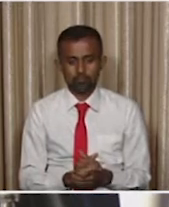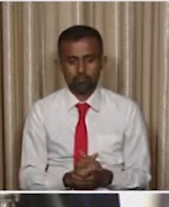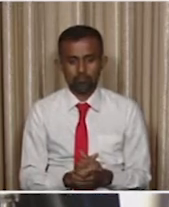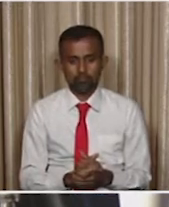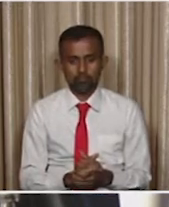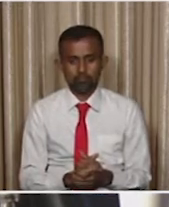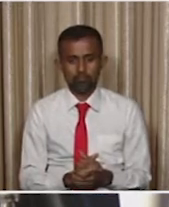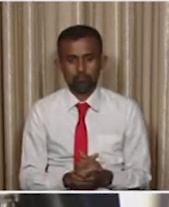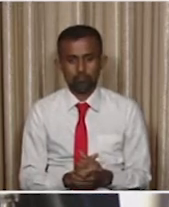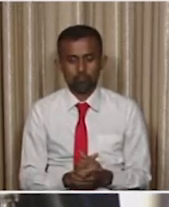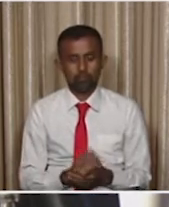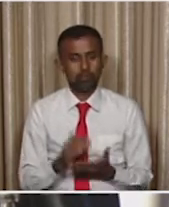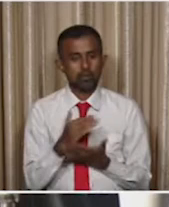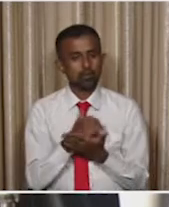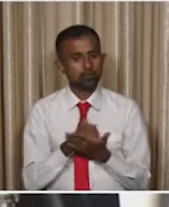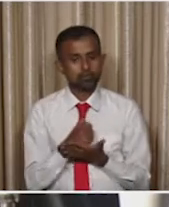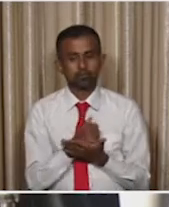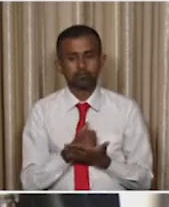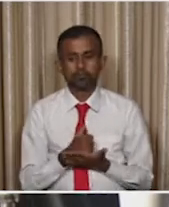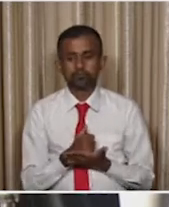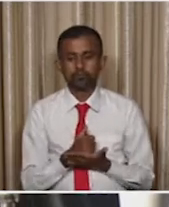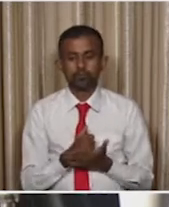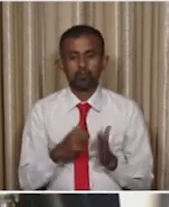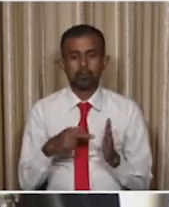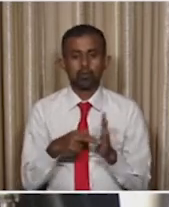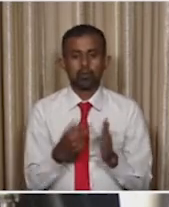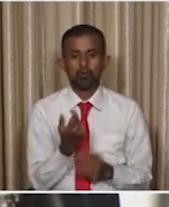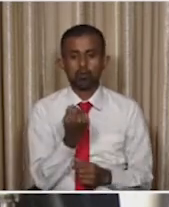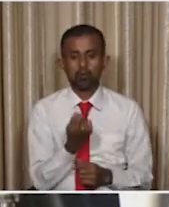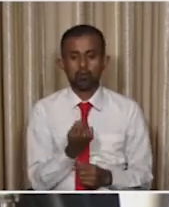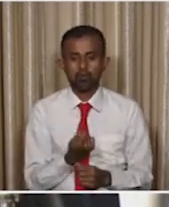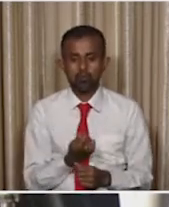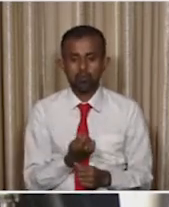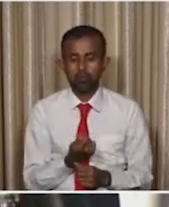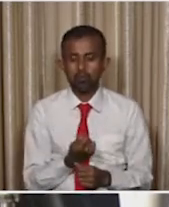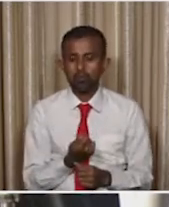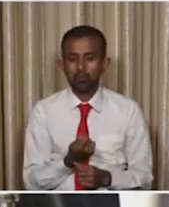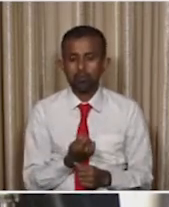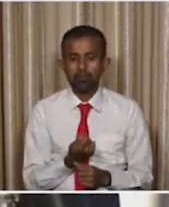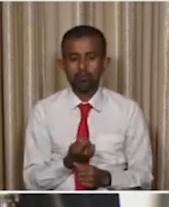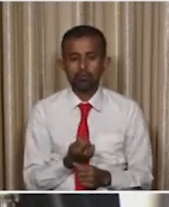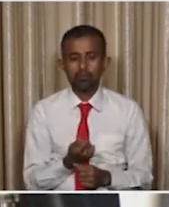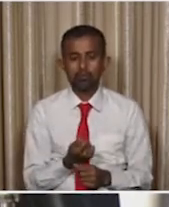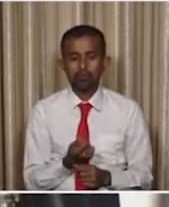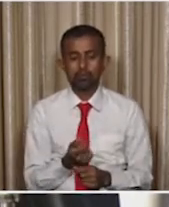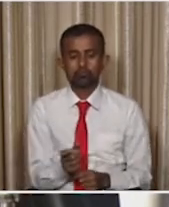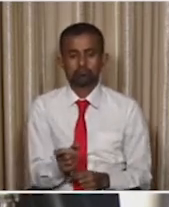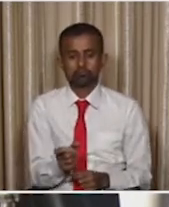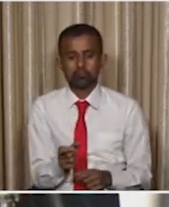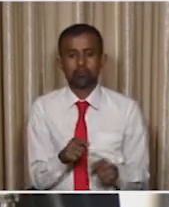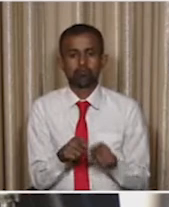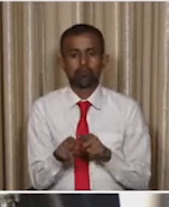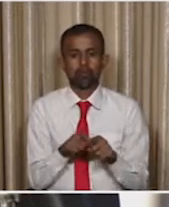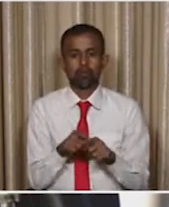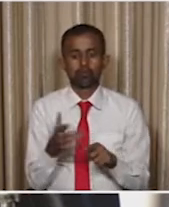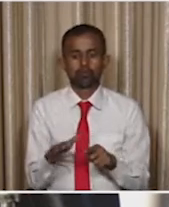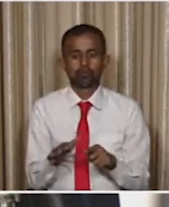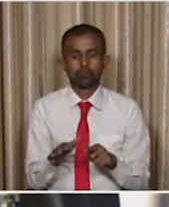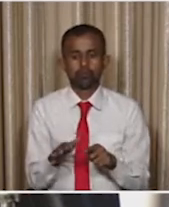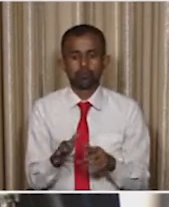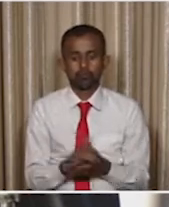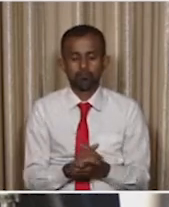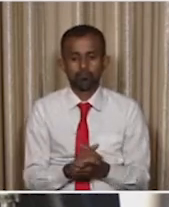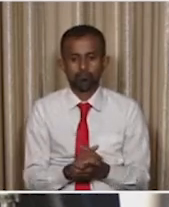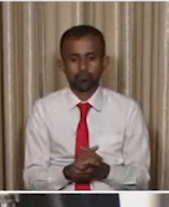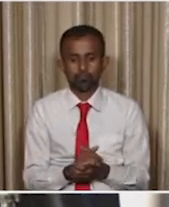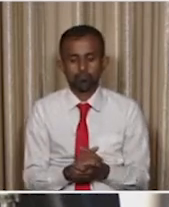பெற்று அவர்கள் பாதுகாப்பாக வாழ்ந்து இந்த நாடுகளில் வாழுகின்ற தங்களுடைய உறவுகளுக்கும் பொருளாதார உதவிகளை அனுப்பக்கூடிய ஒரு சூழல் உருவாகி இருக்கிறது இதையெல்லாம்